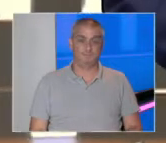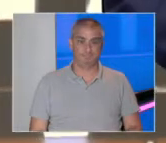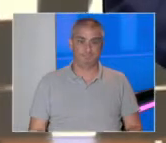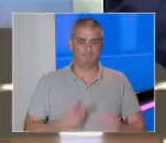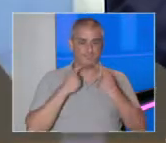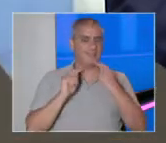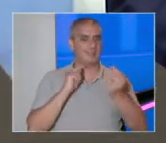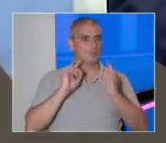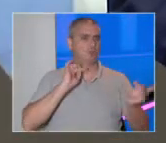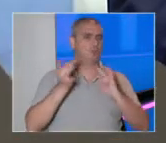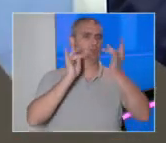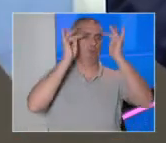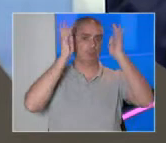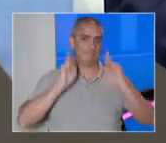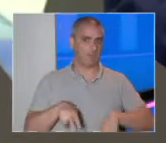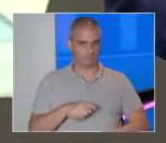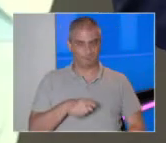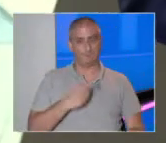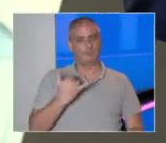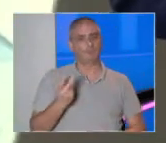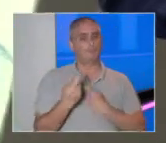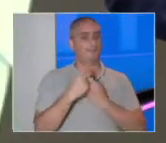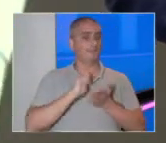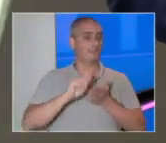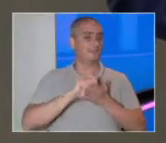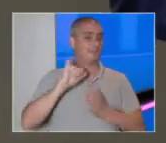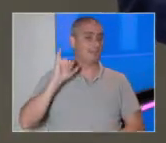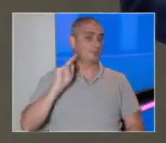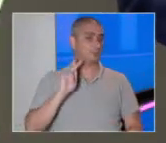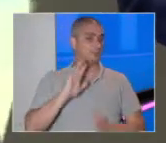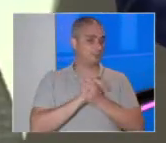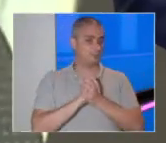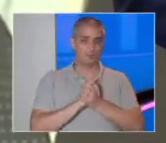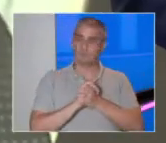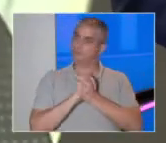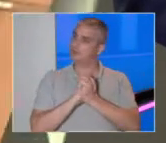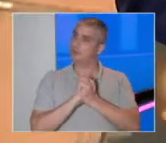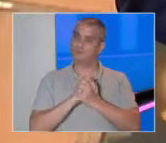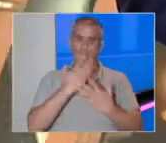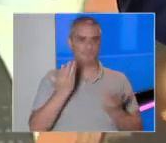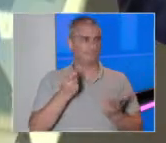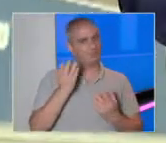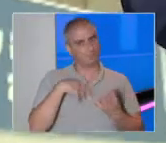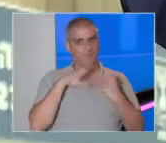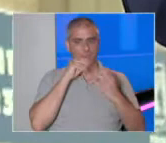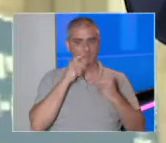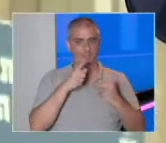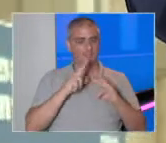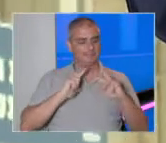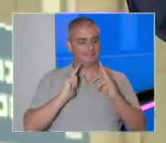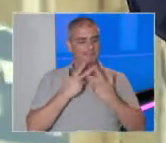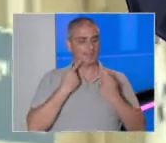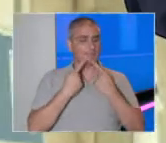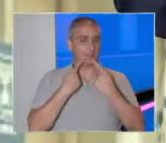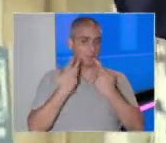דיון קולני משהו. עכשיו מצטרף אלינו כתבנו יניר קוזין, שלום. שלום נדב אלימלך. אז בוא נדבר על זה שצוותי